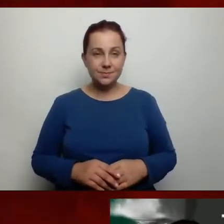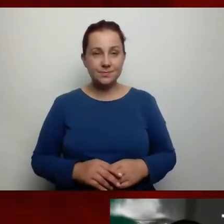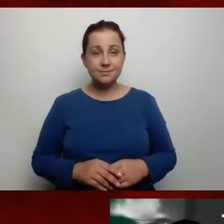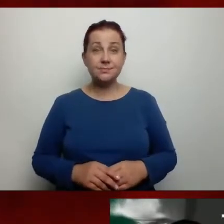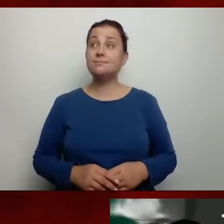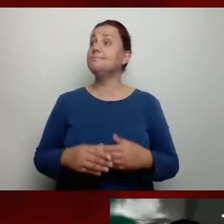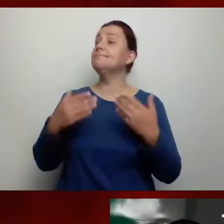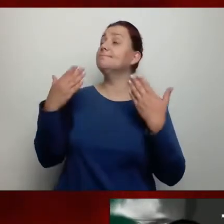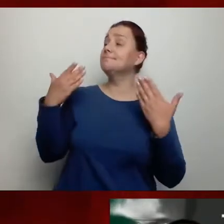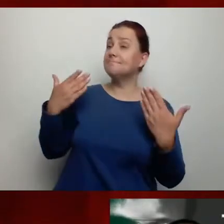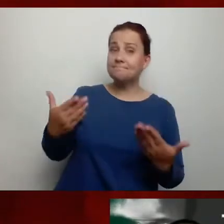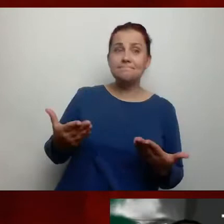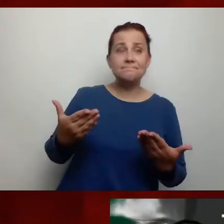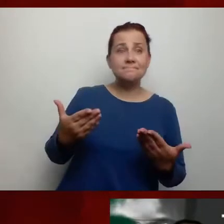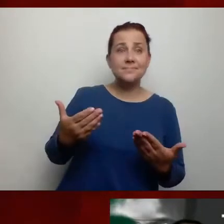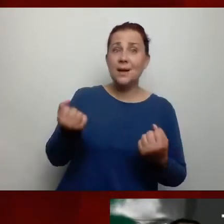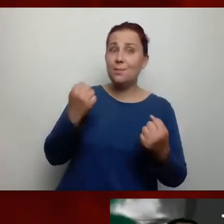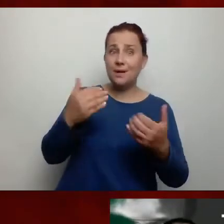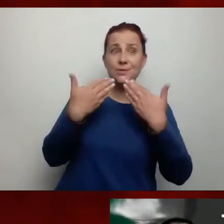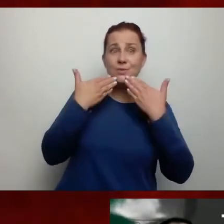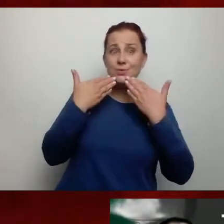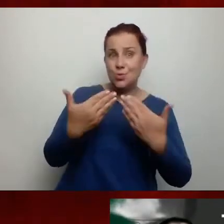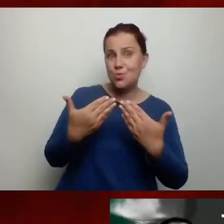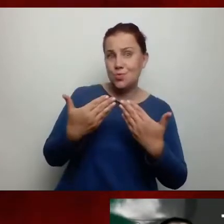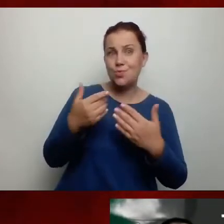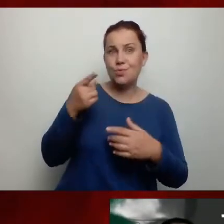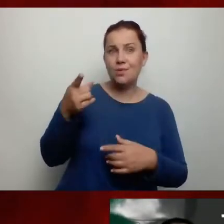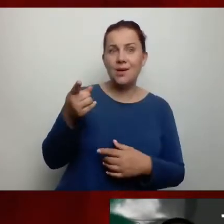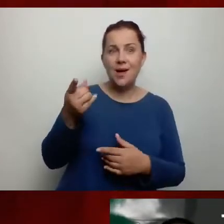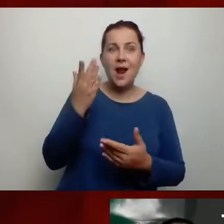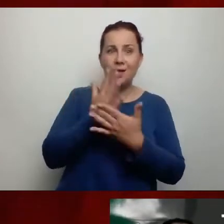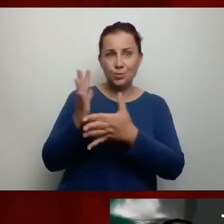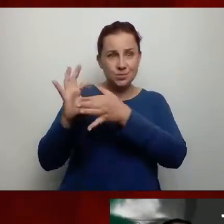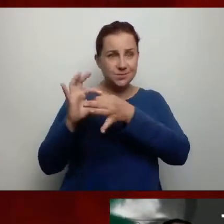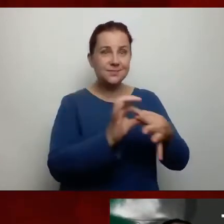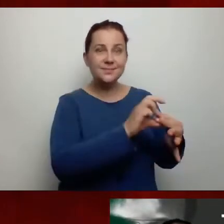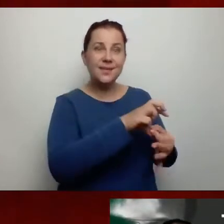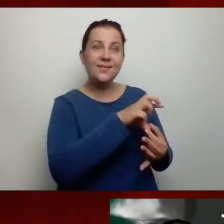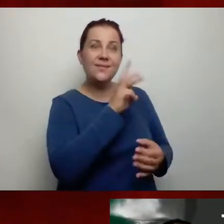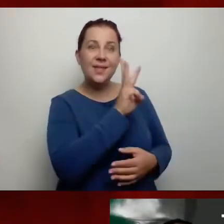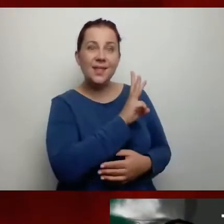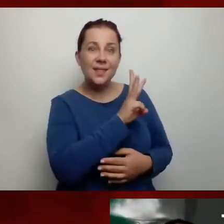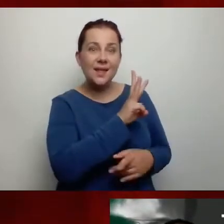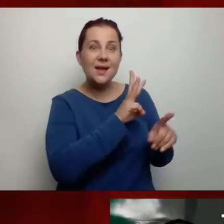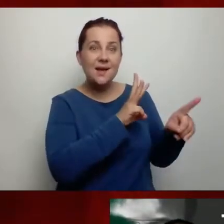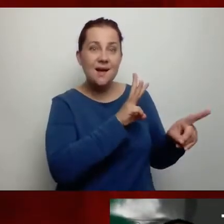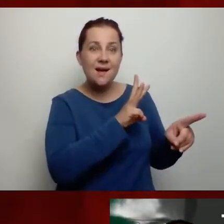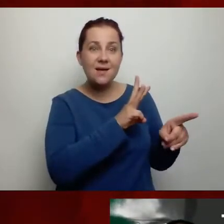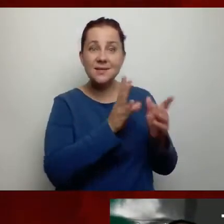No właśnie, dziękujemy bardzo, ale przechodząc już bardziej do samego Witkacego, zwracam się do pana Marka